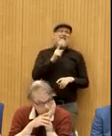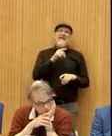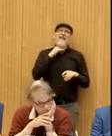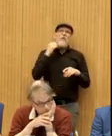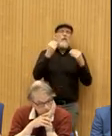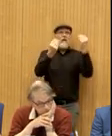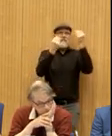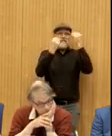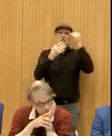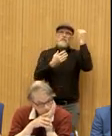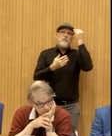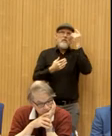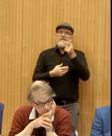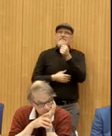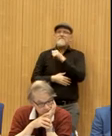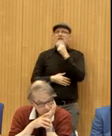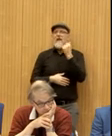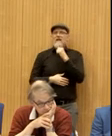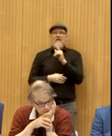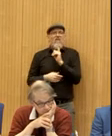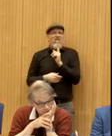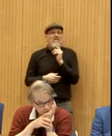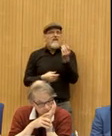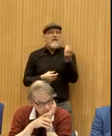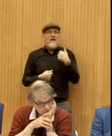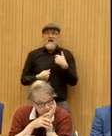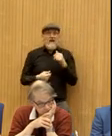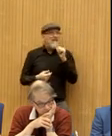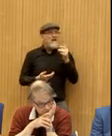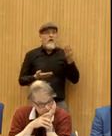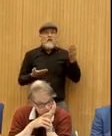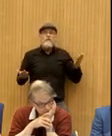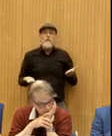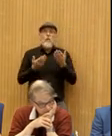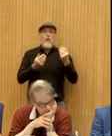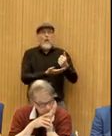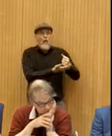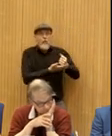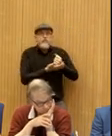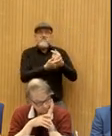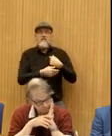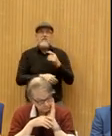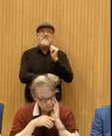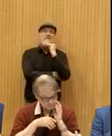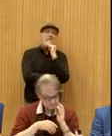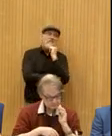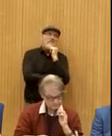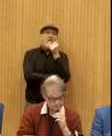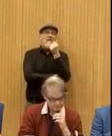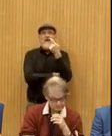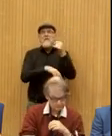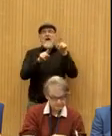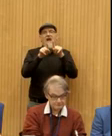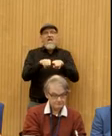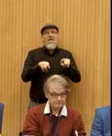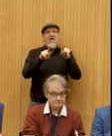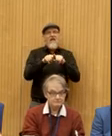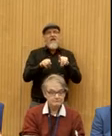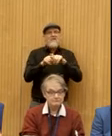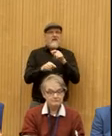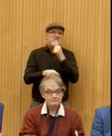Und sie wurden nicht individuell gefördert. Erst ab der 5. Klasse wurden sie in leistungsorientierte Gruppen